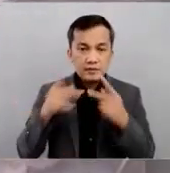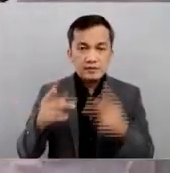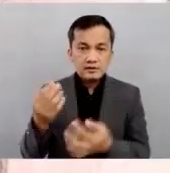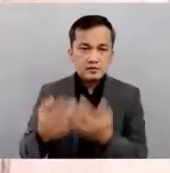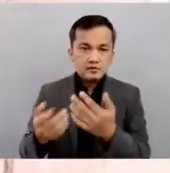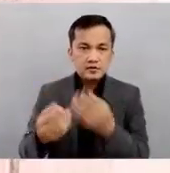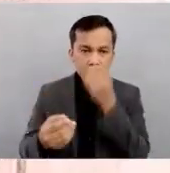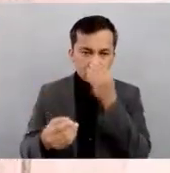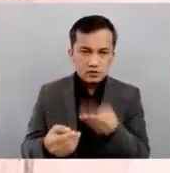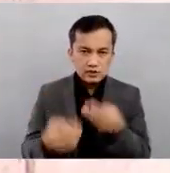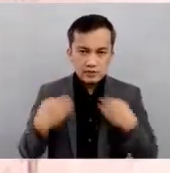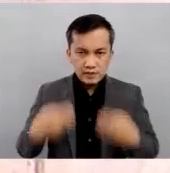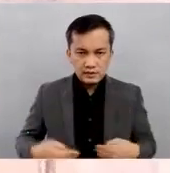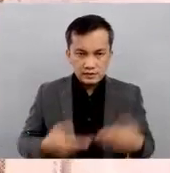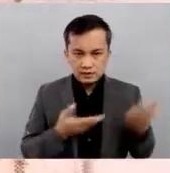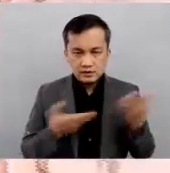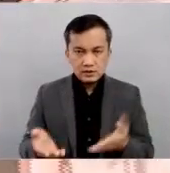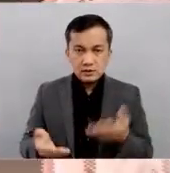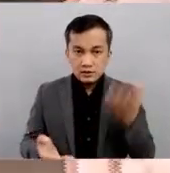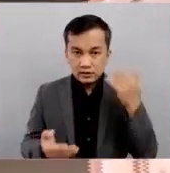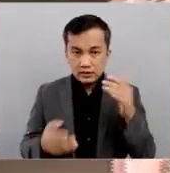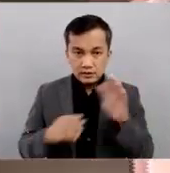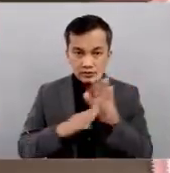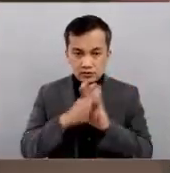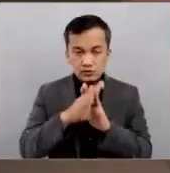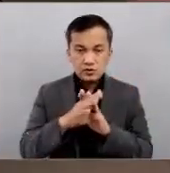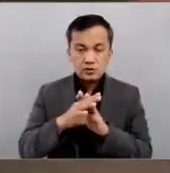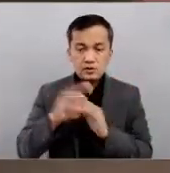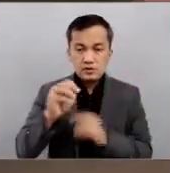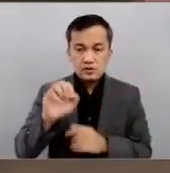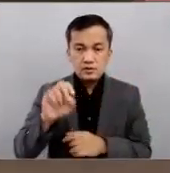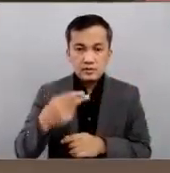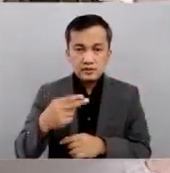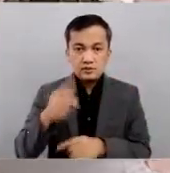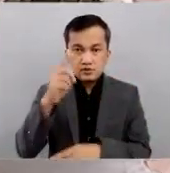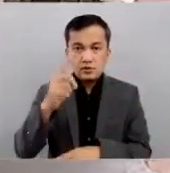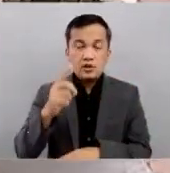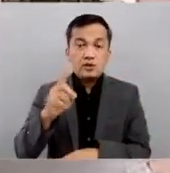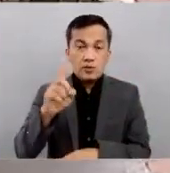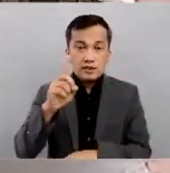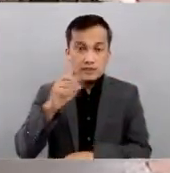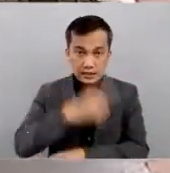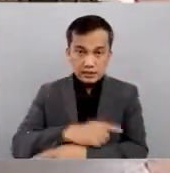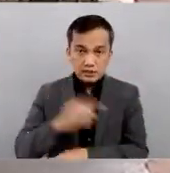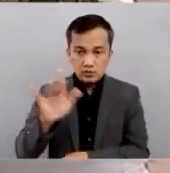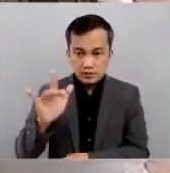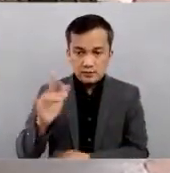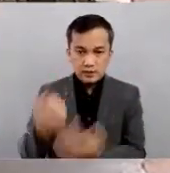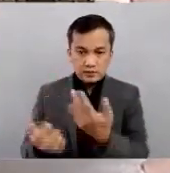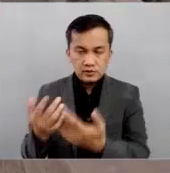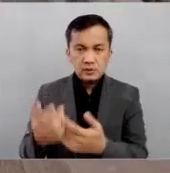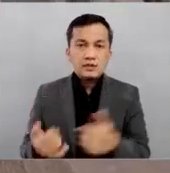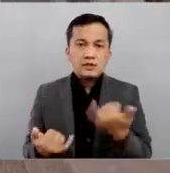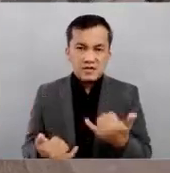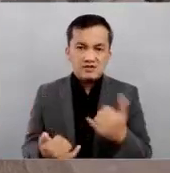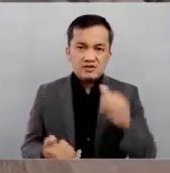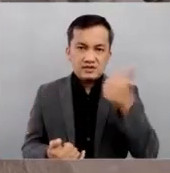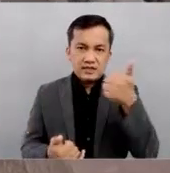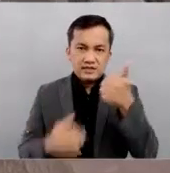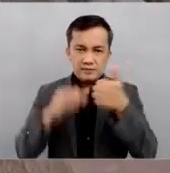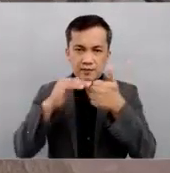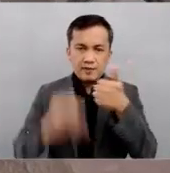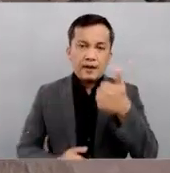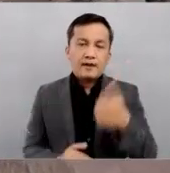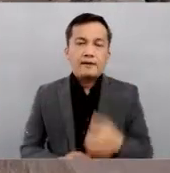dinadala. Kung noong nagka-surge noong Marso, 25 kada araw ang kinikremate, ngayon 10 pababa na lang. Ayaw man